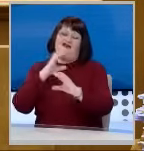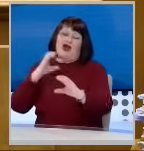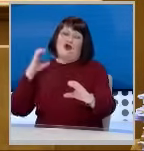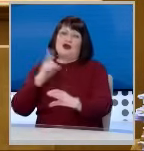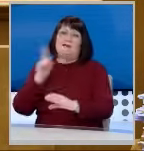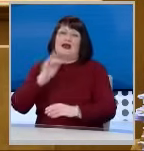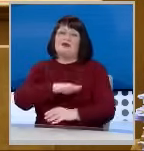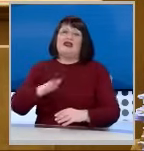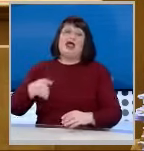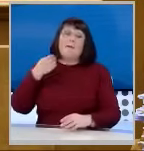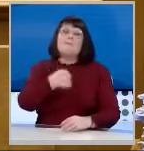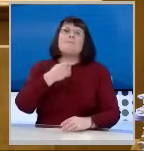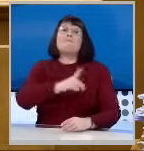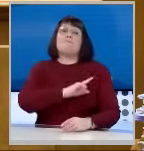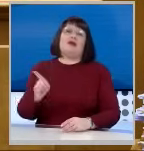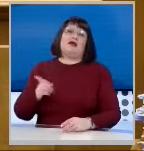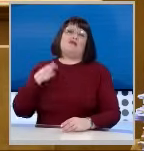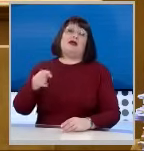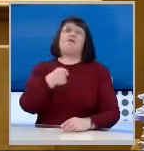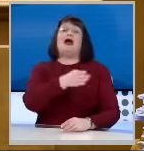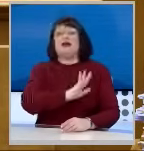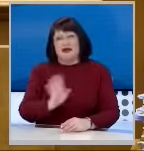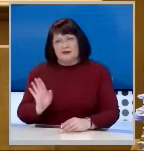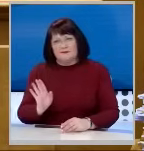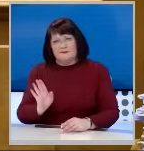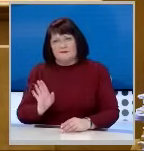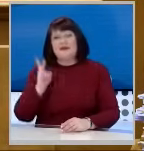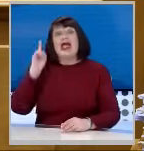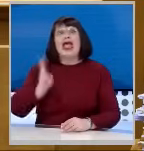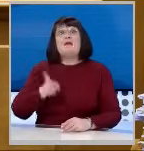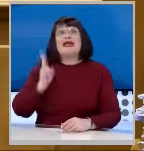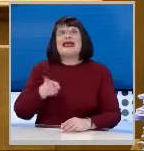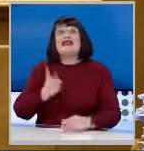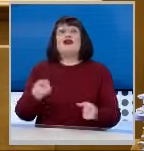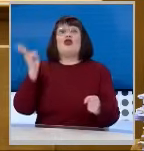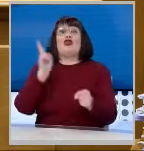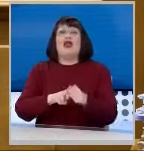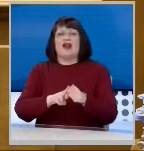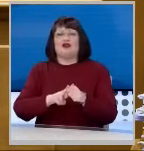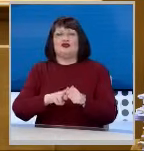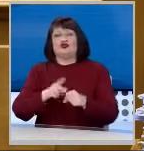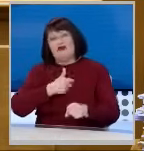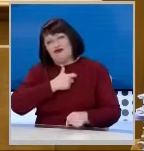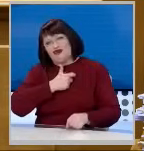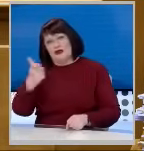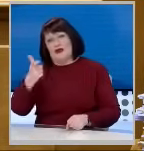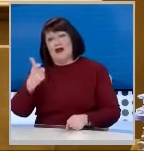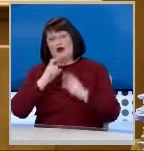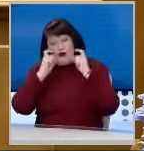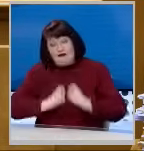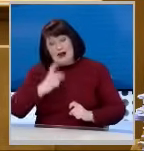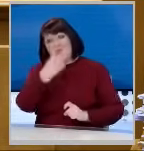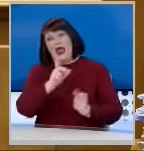παιδιά σας στα τρένα μην μπαίνετε στα τρένα κίνδυνος θάνατος αυτό τ θα έκανα και αυτό οφείλατε να